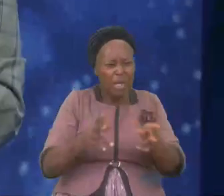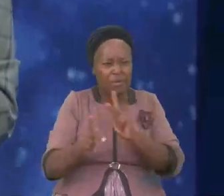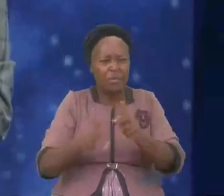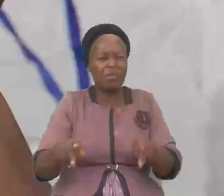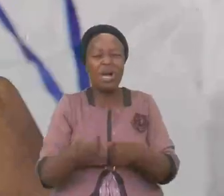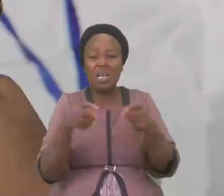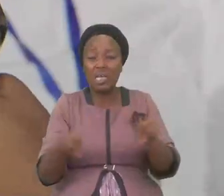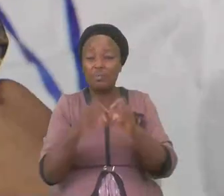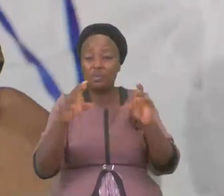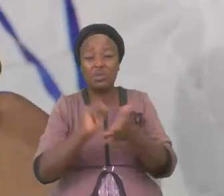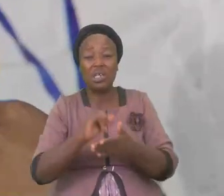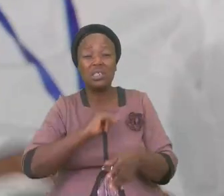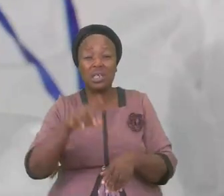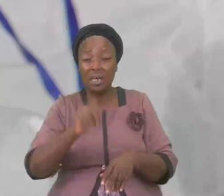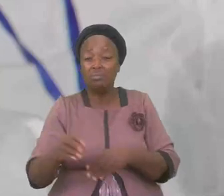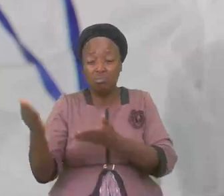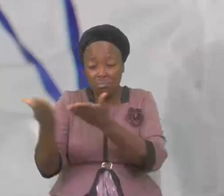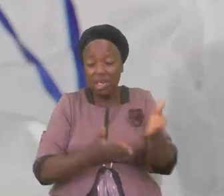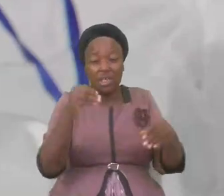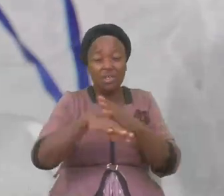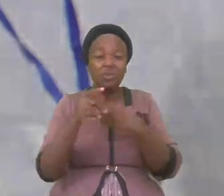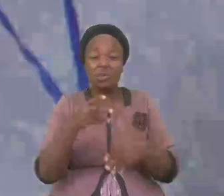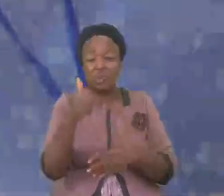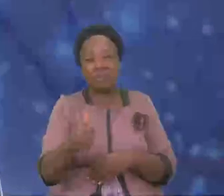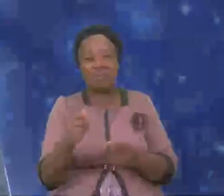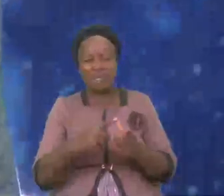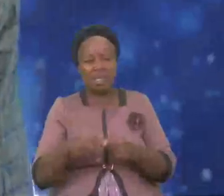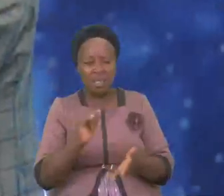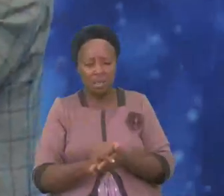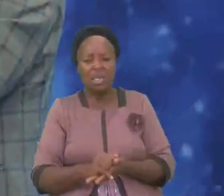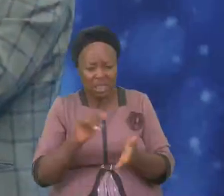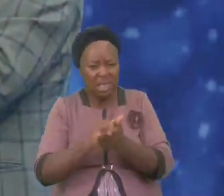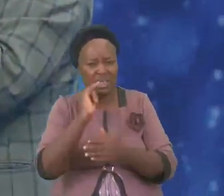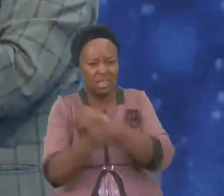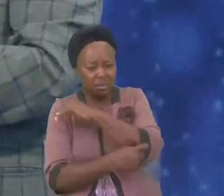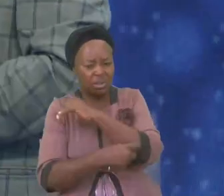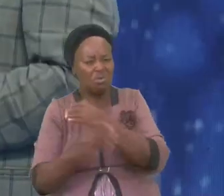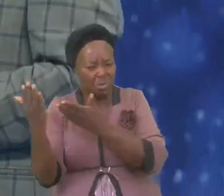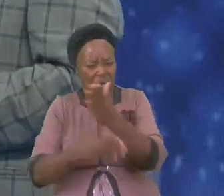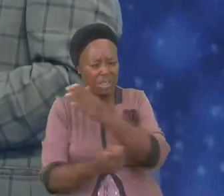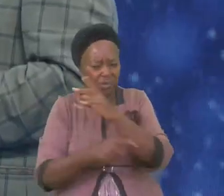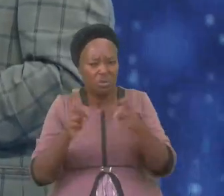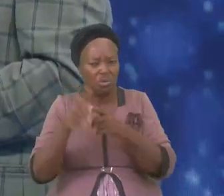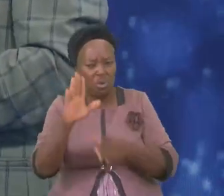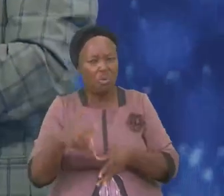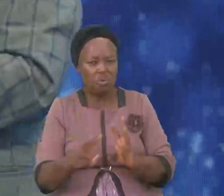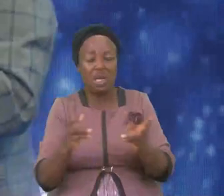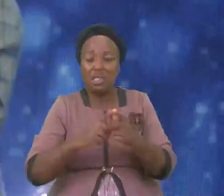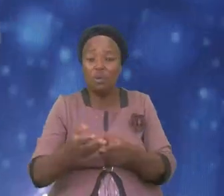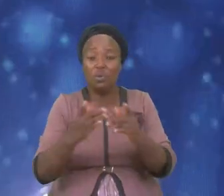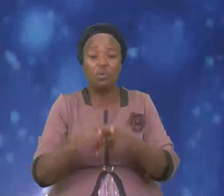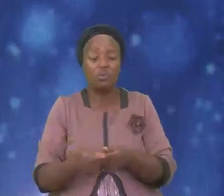personnes possibles dans le monde. Et il veut te parvenir par les tentations. Il veut te parvenir